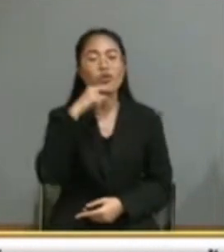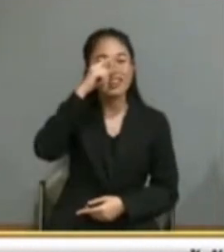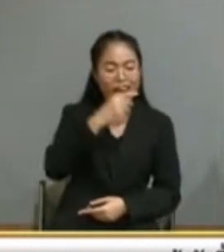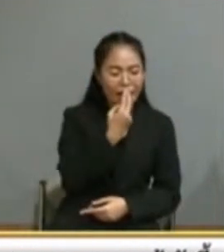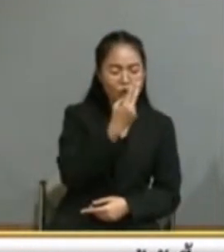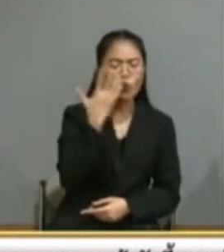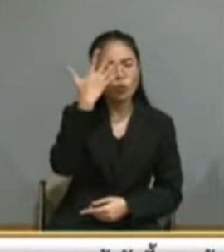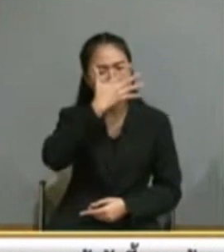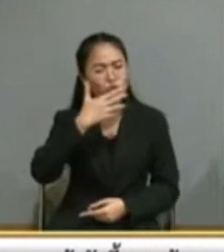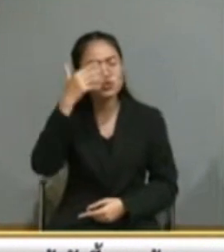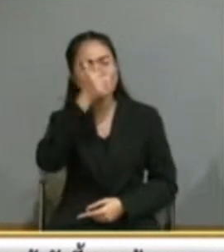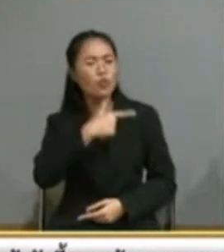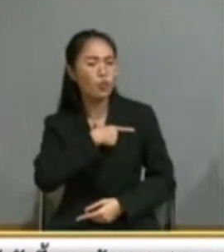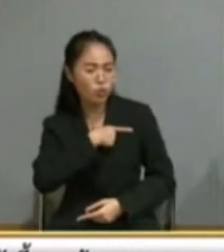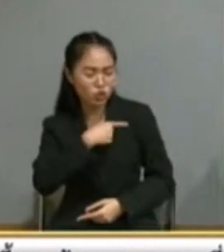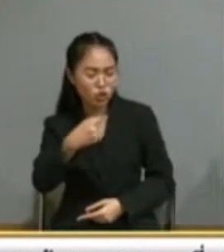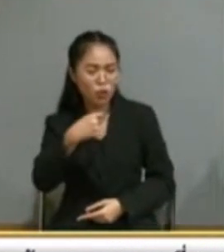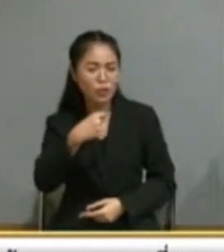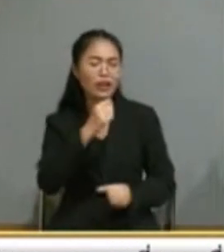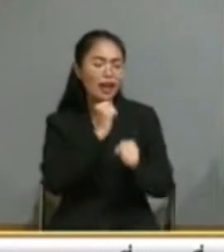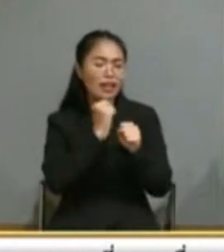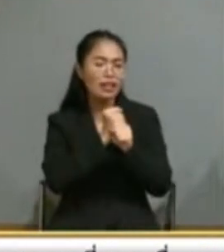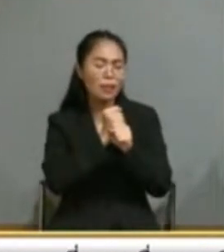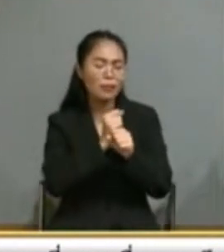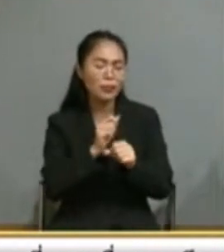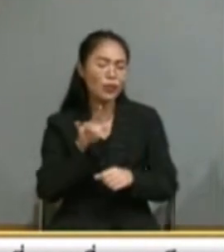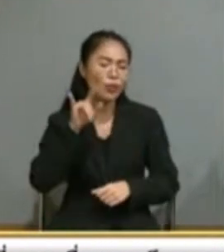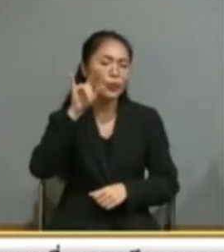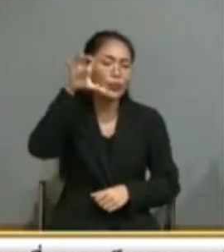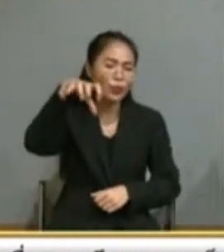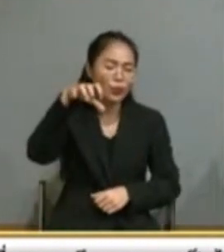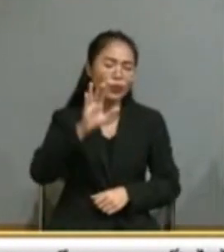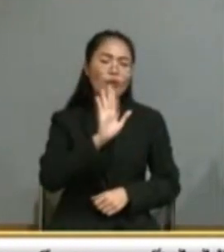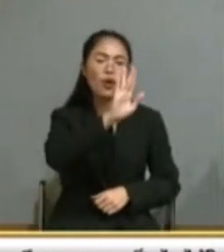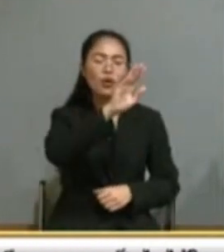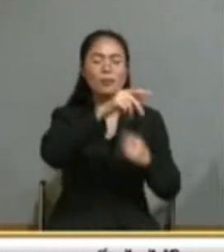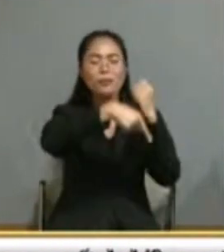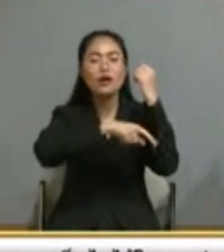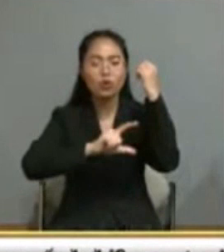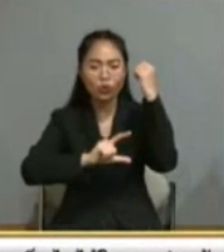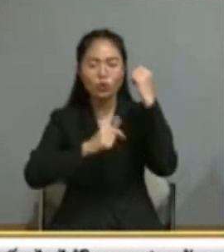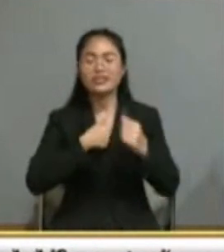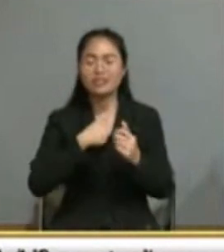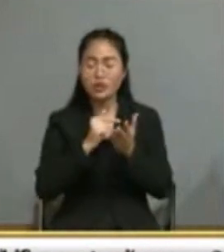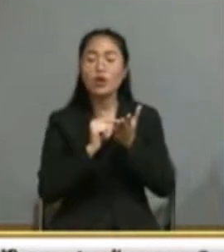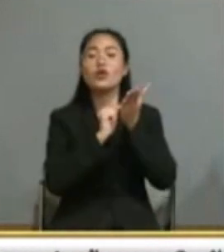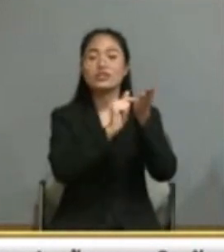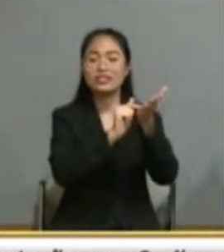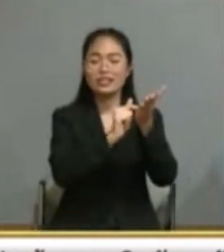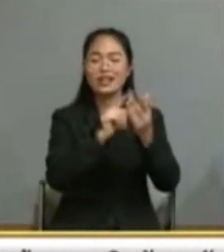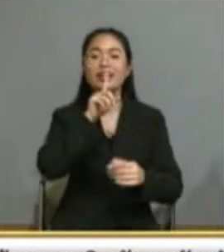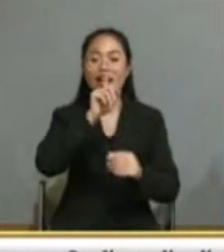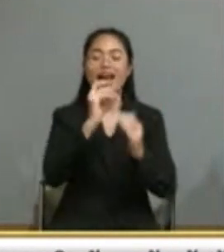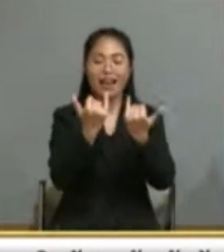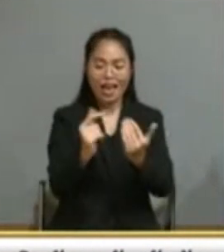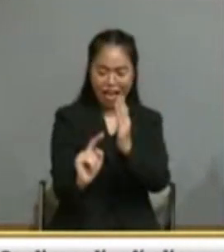นความสวยสดงดงาม แล้วความโดดเด่นของจัหวดทธรุงคะ่ประทานฉัขอนำเสนอใน